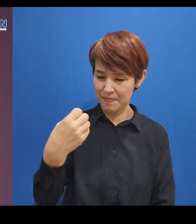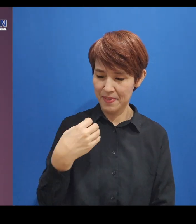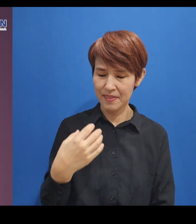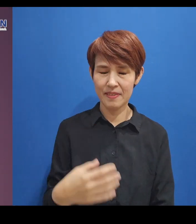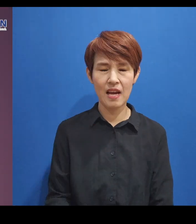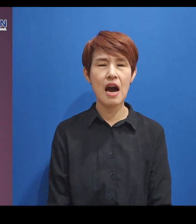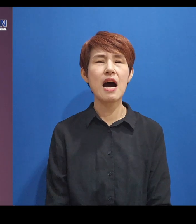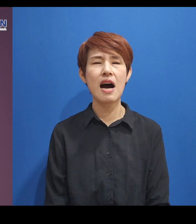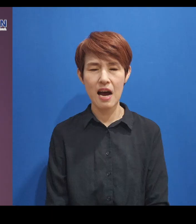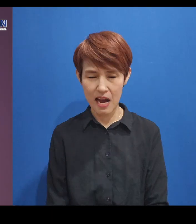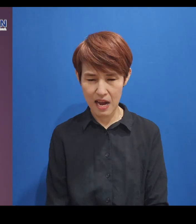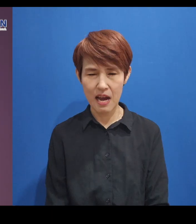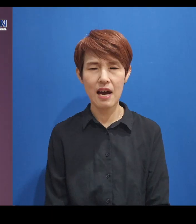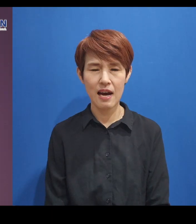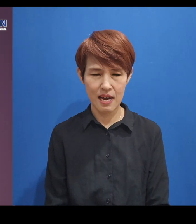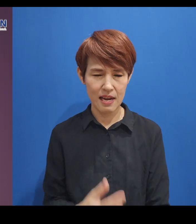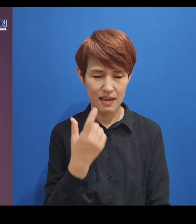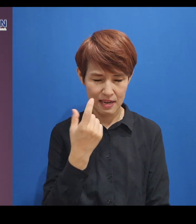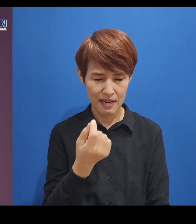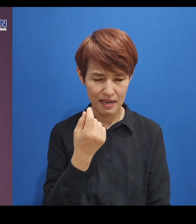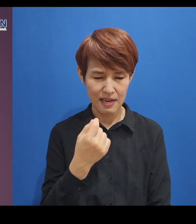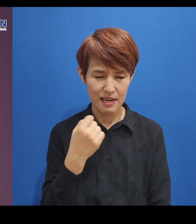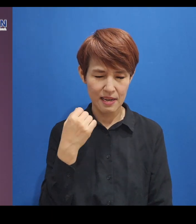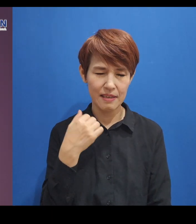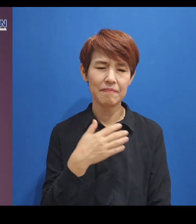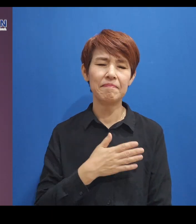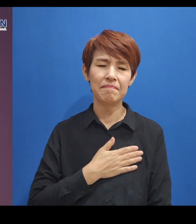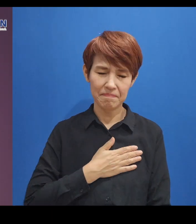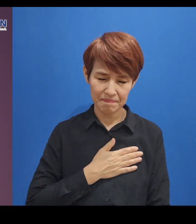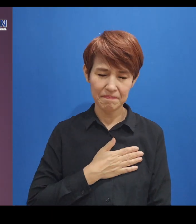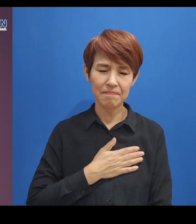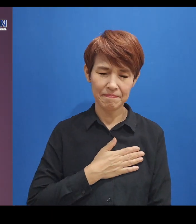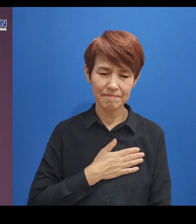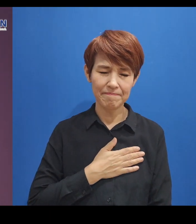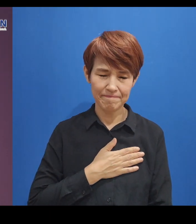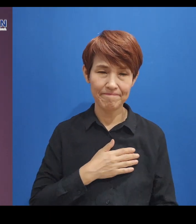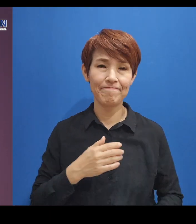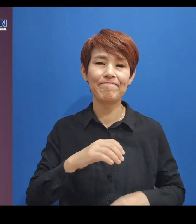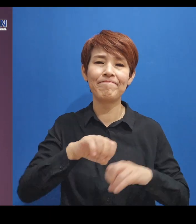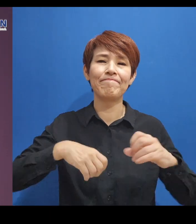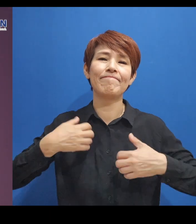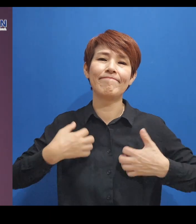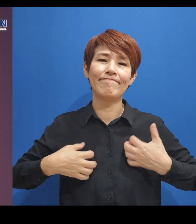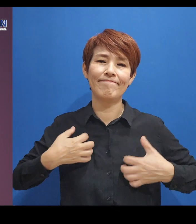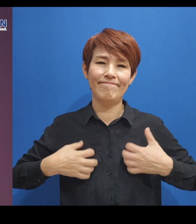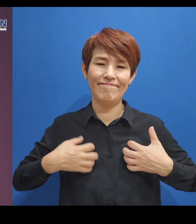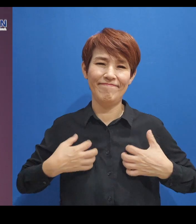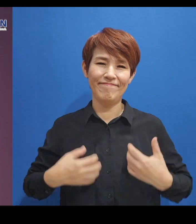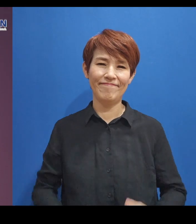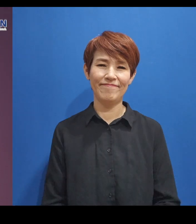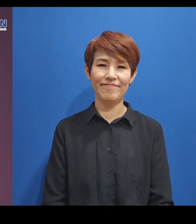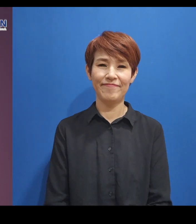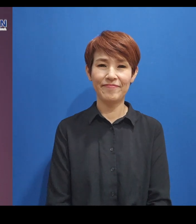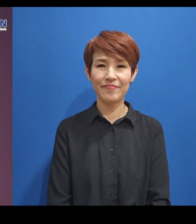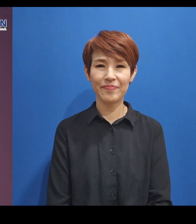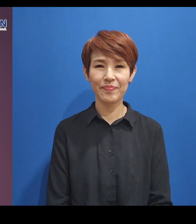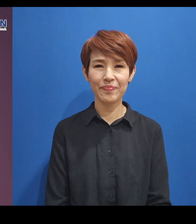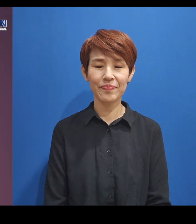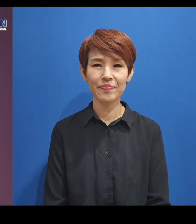아, 그래서 그렇구나. 기뻐해요. 기뻐져요.